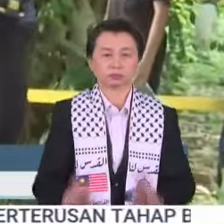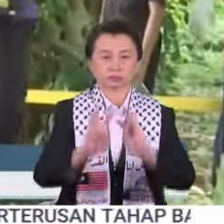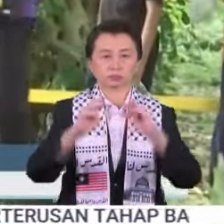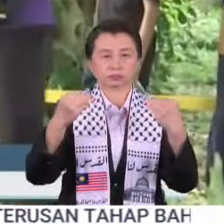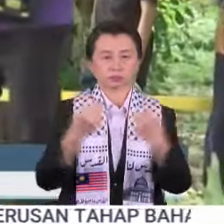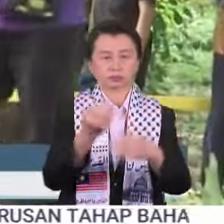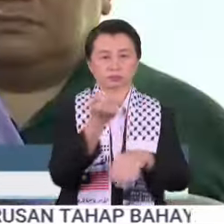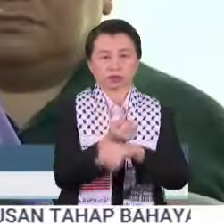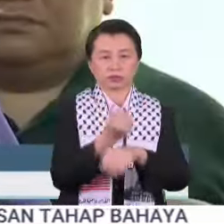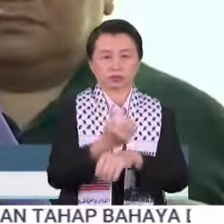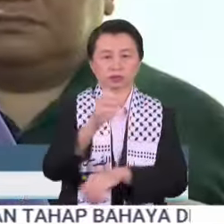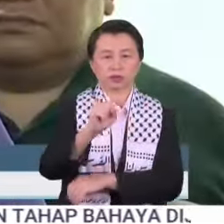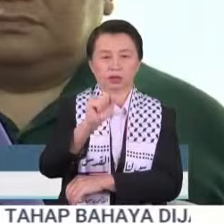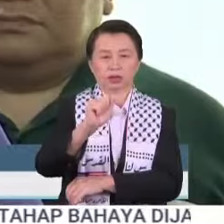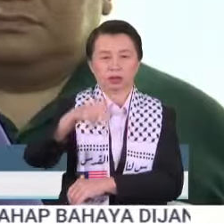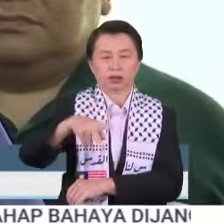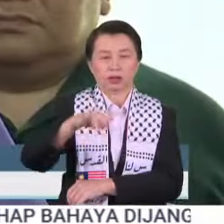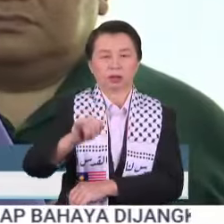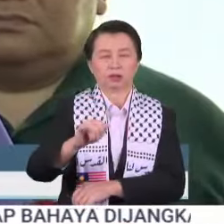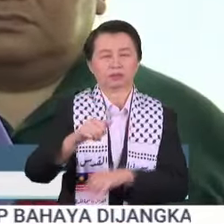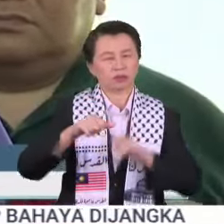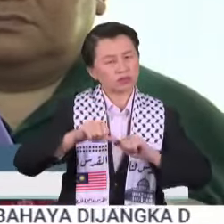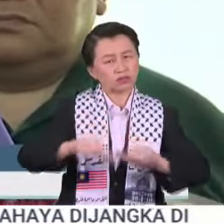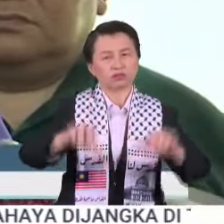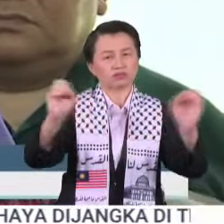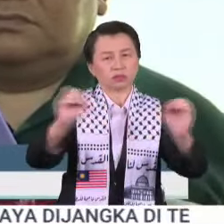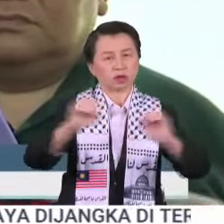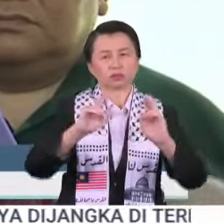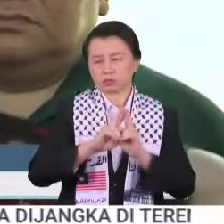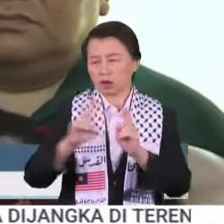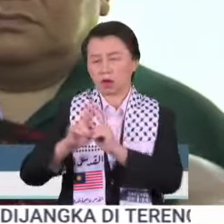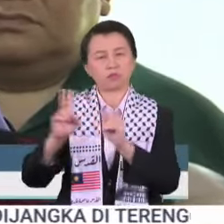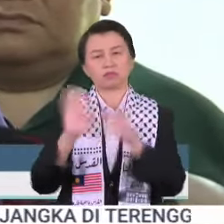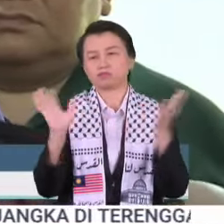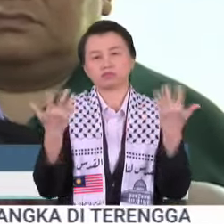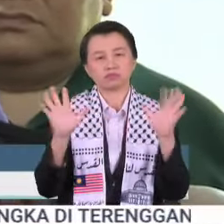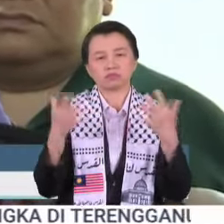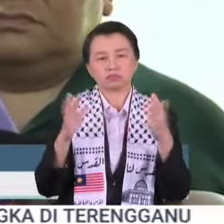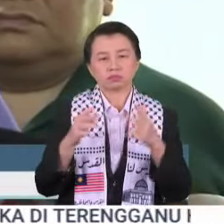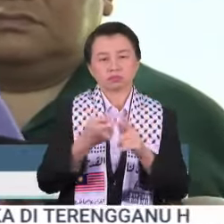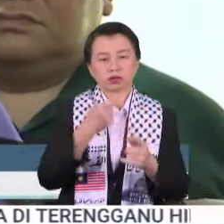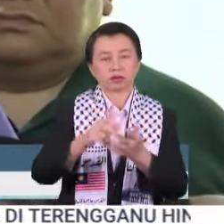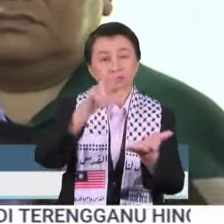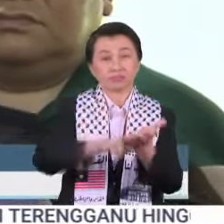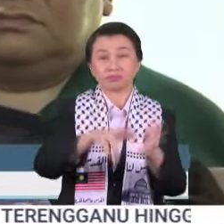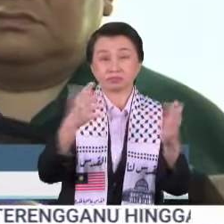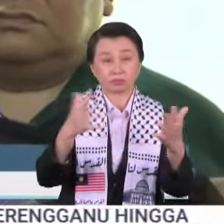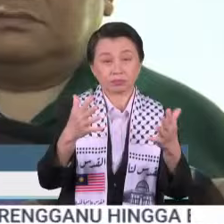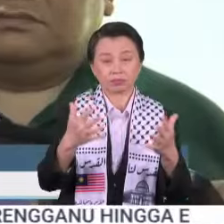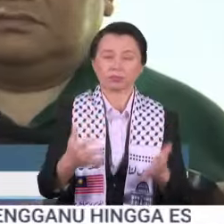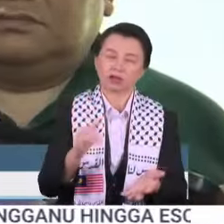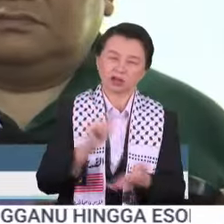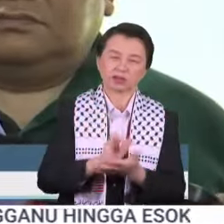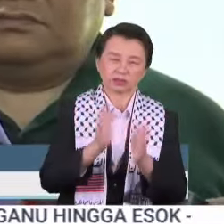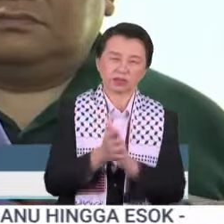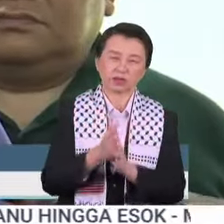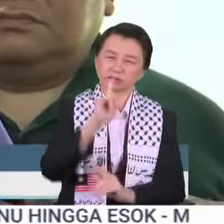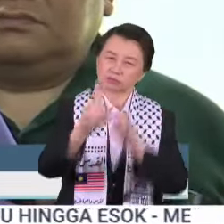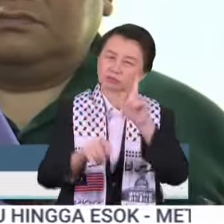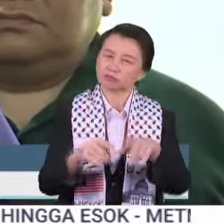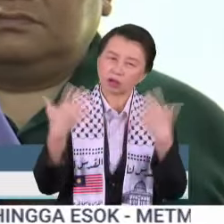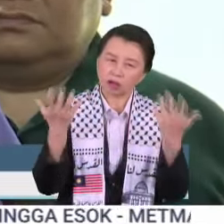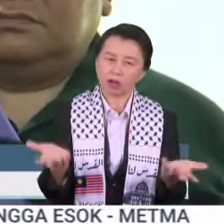Masyarakat di Batu Sapi ini masih tidak mempunyai kampung dari sudut pewartaannya. Ini menjadi tanda soal yang